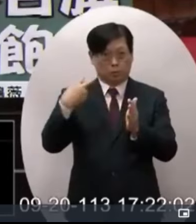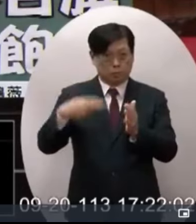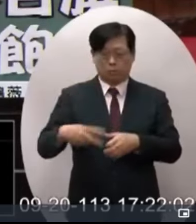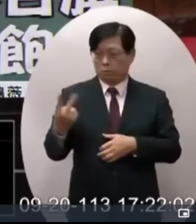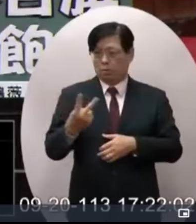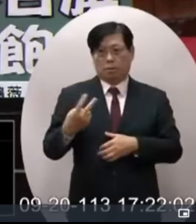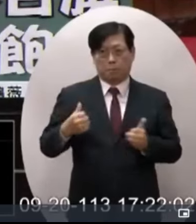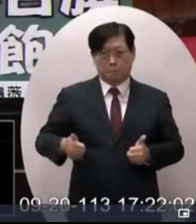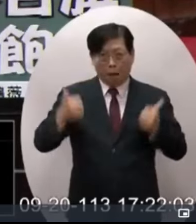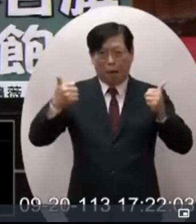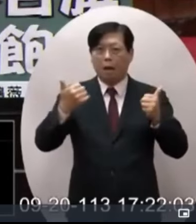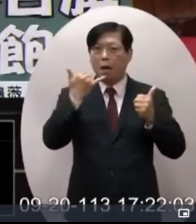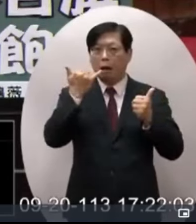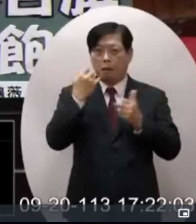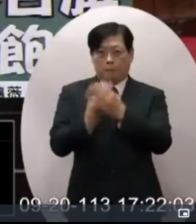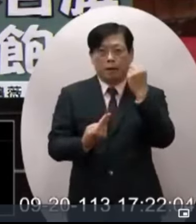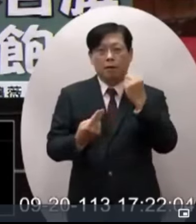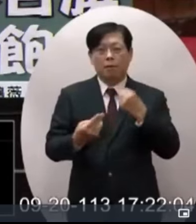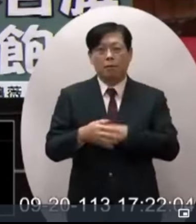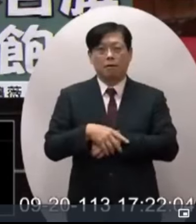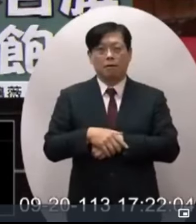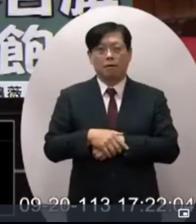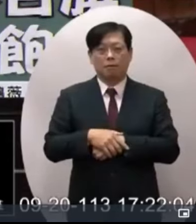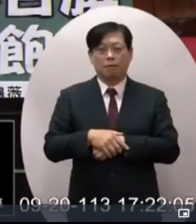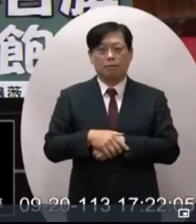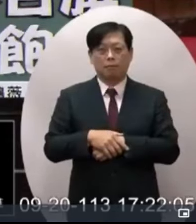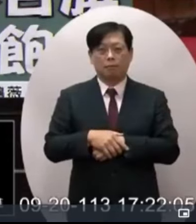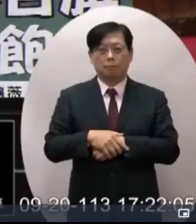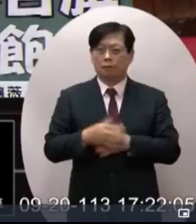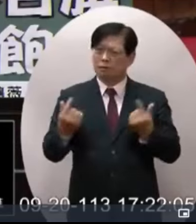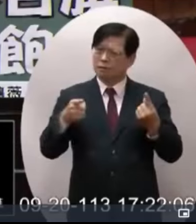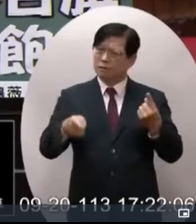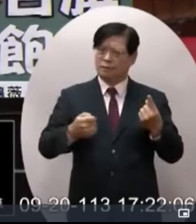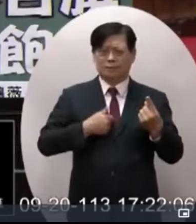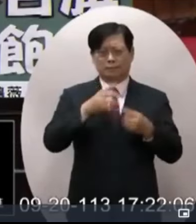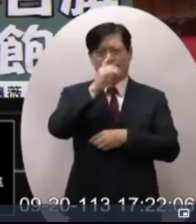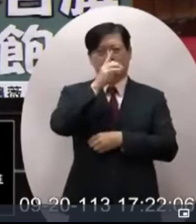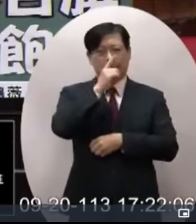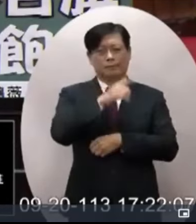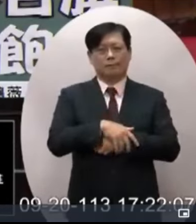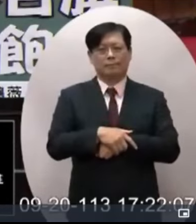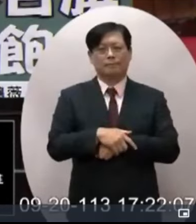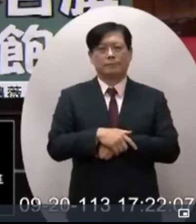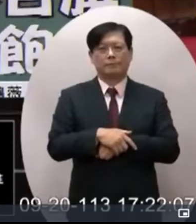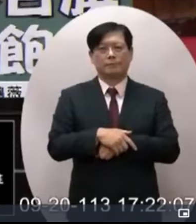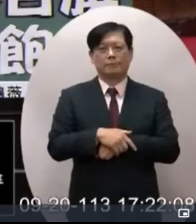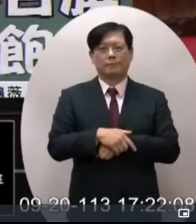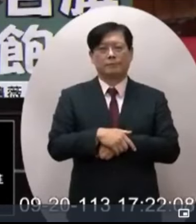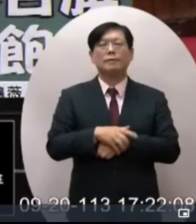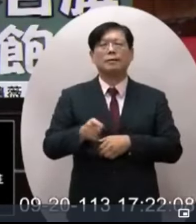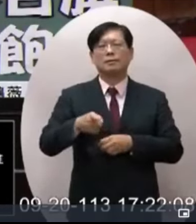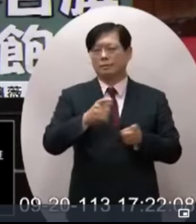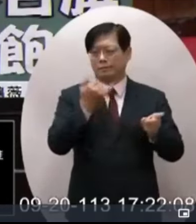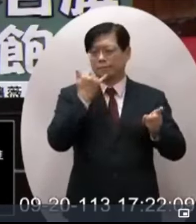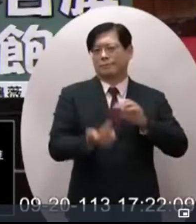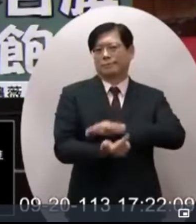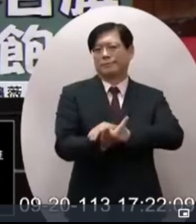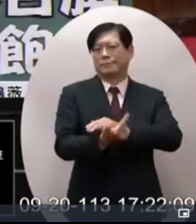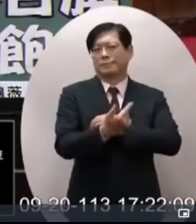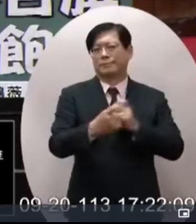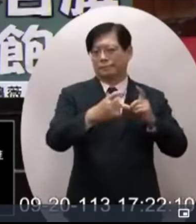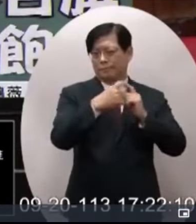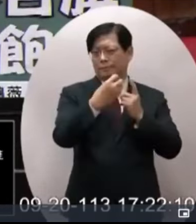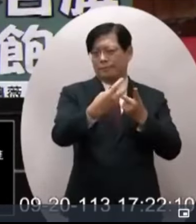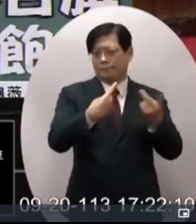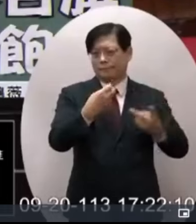两边合议两边合议并购。这真的是很奇怪。好，所以请你赶快回